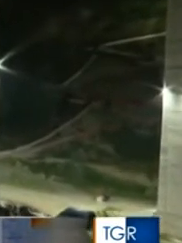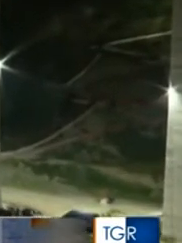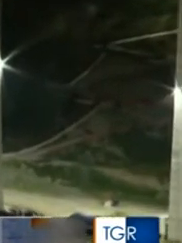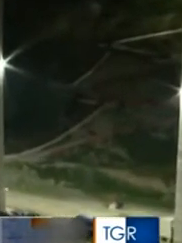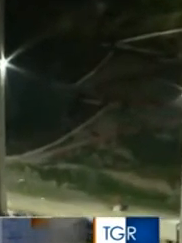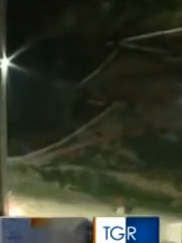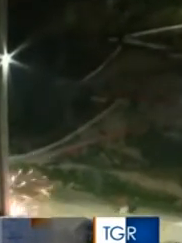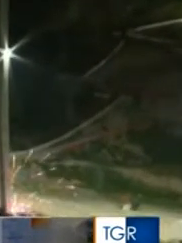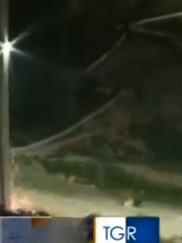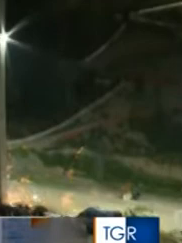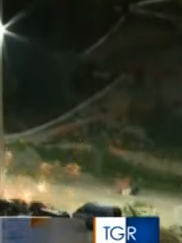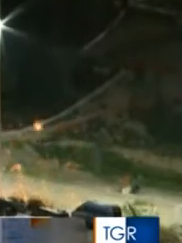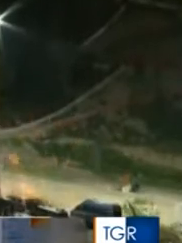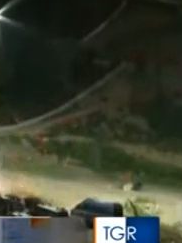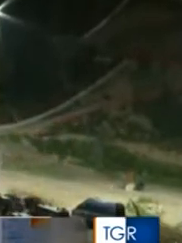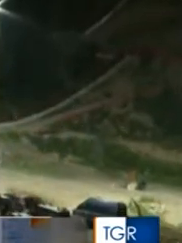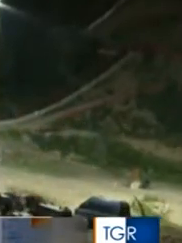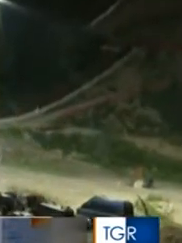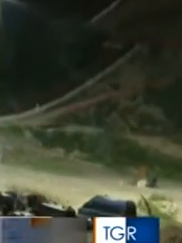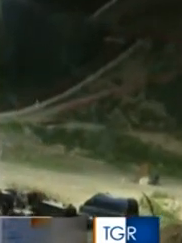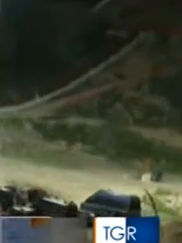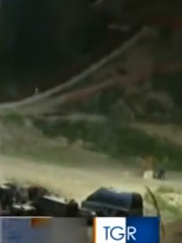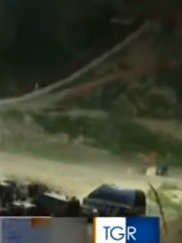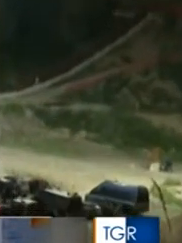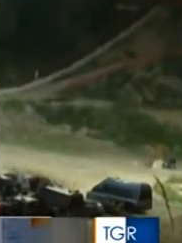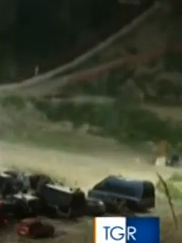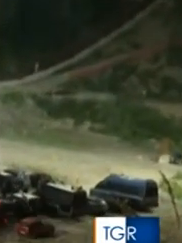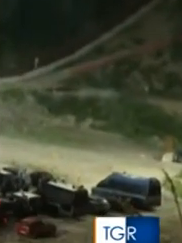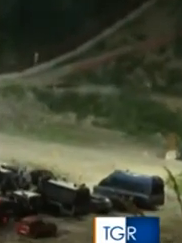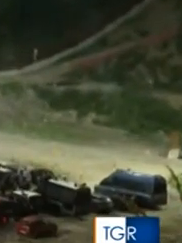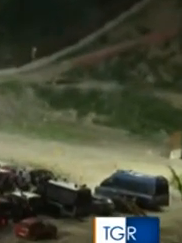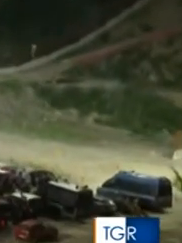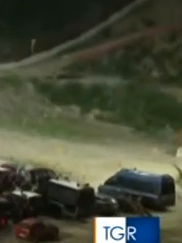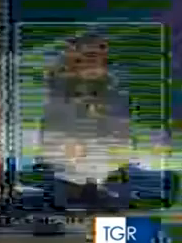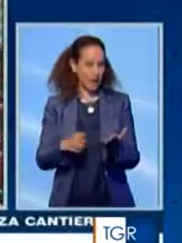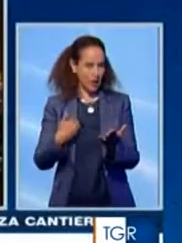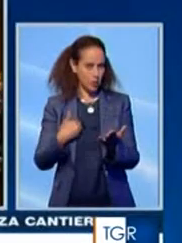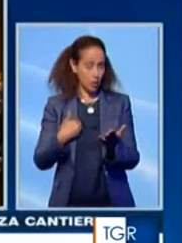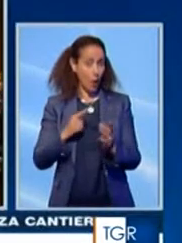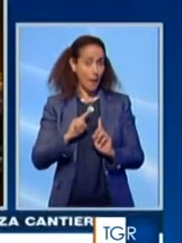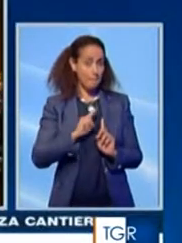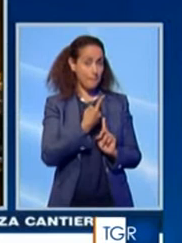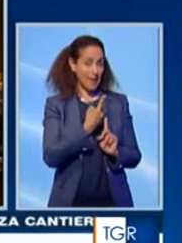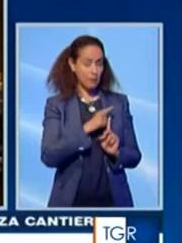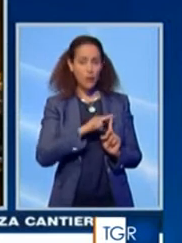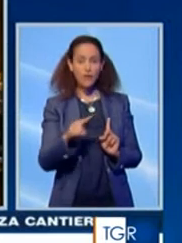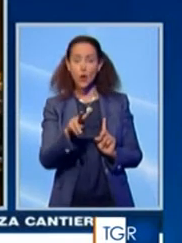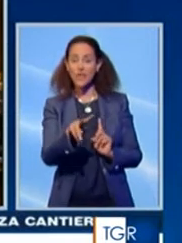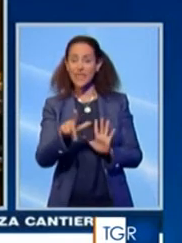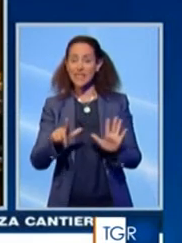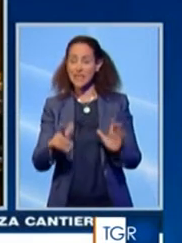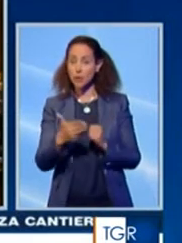120 agenti più 50 militari sentiamo le parole della ministra dal primo 27 luglio